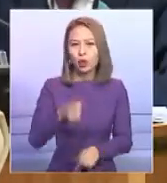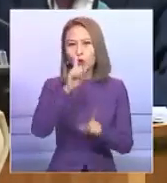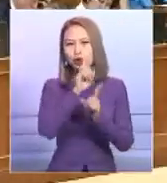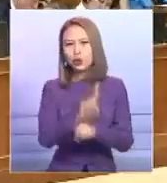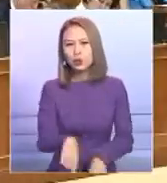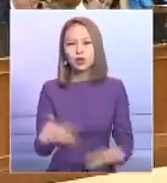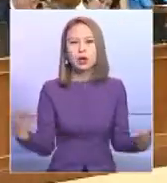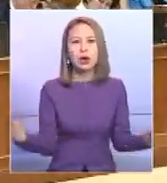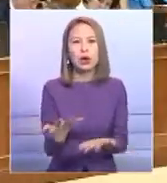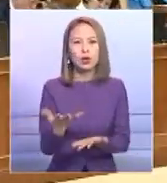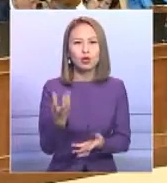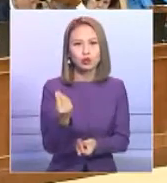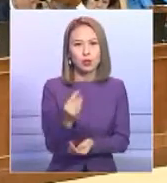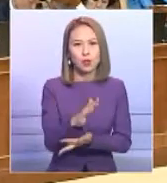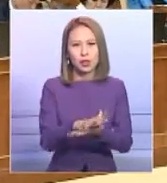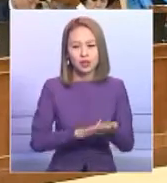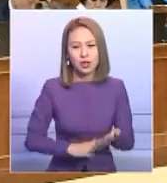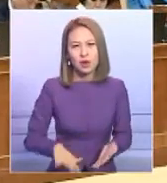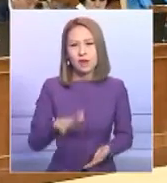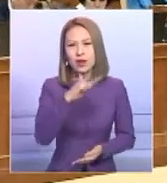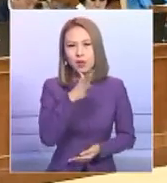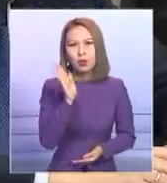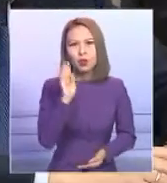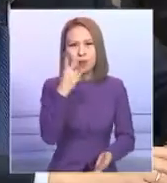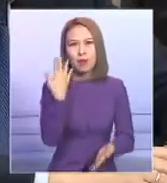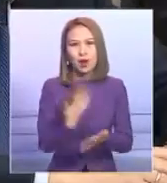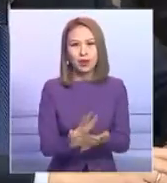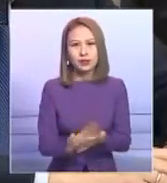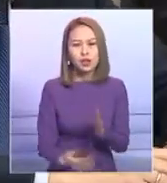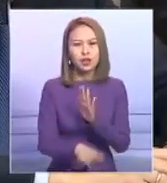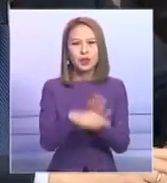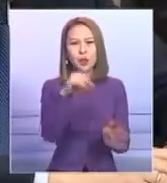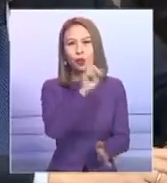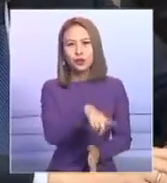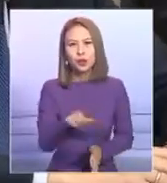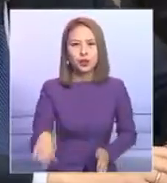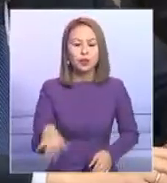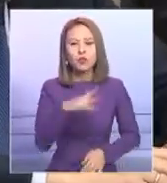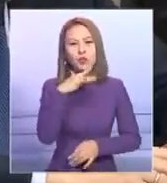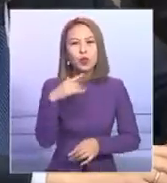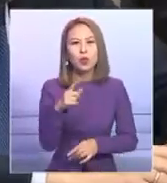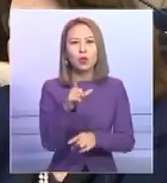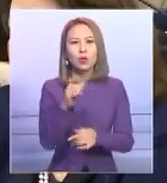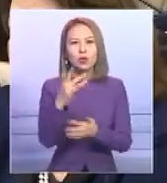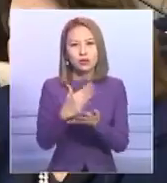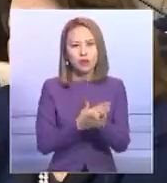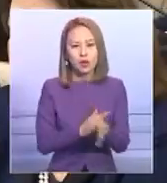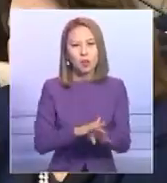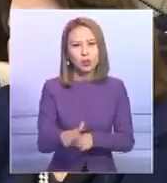қоғамдық кеңес өзі шешетін болады. Айта кетейік, құжат депутаттардың бастамасымен түзілді.